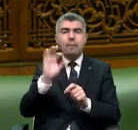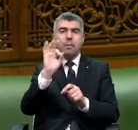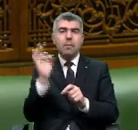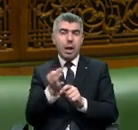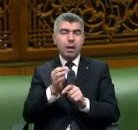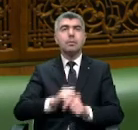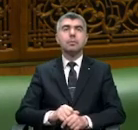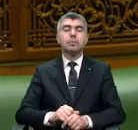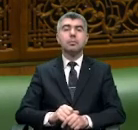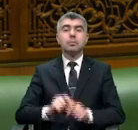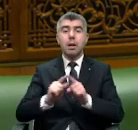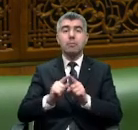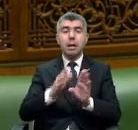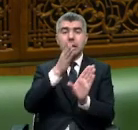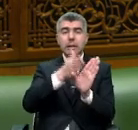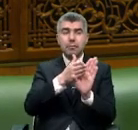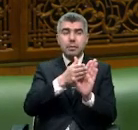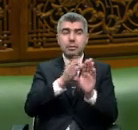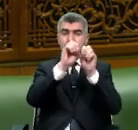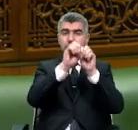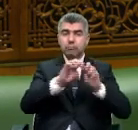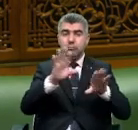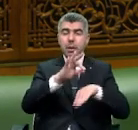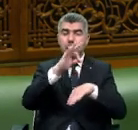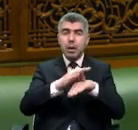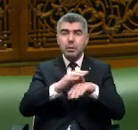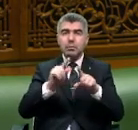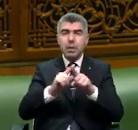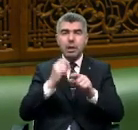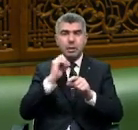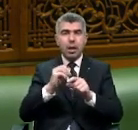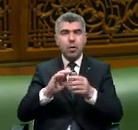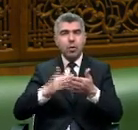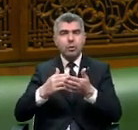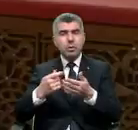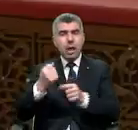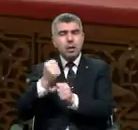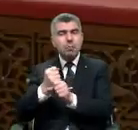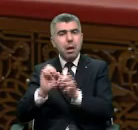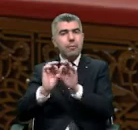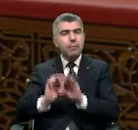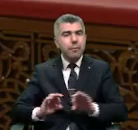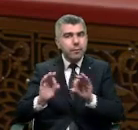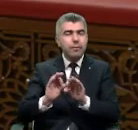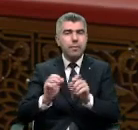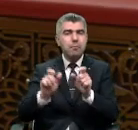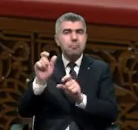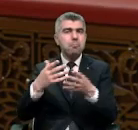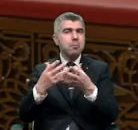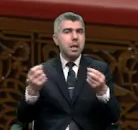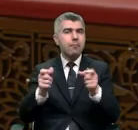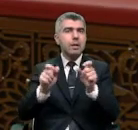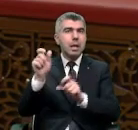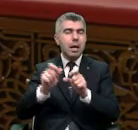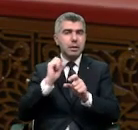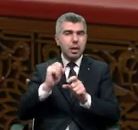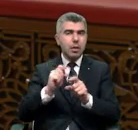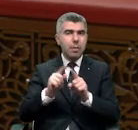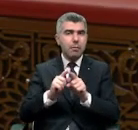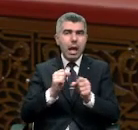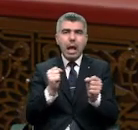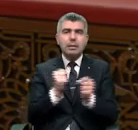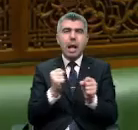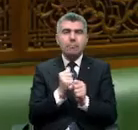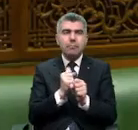سكيزوفرينيا. ويعزى انتشار الأمراض النفسية، هذه الاضطرابات النفسية، إلى الظروف الاقتصادية والاجتماعية والسياسية أو الصعبة التي يعيشها المواطن، وهي اضطرابات تبدأ على شكل